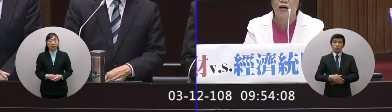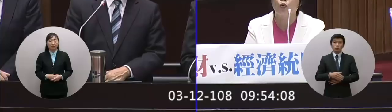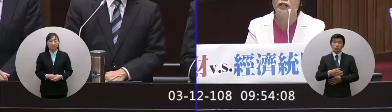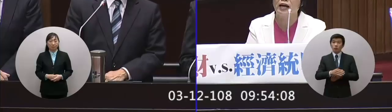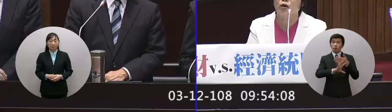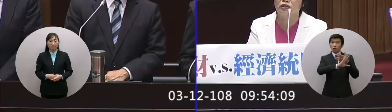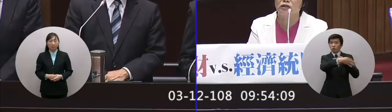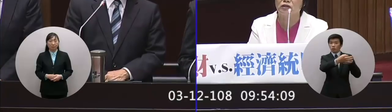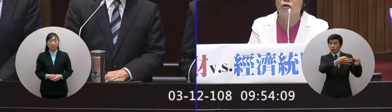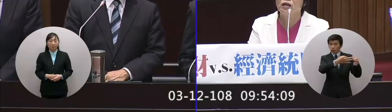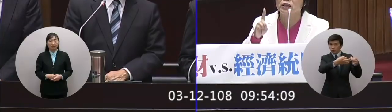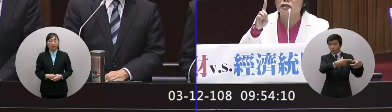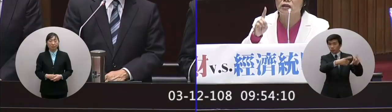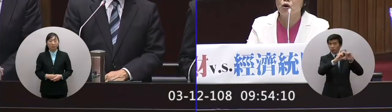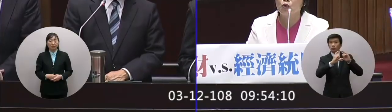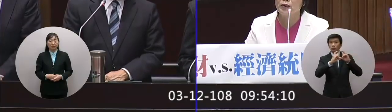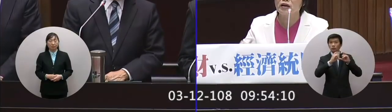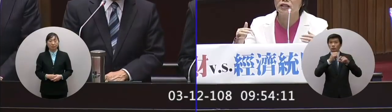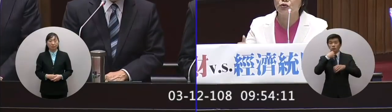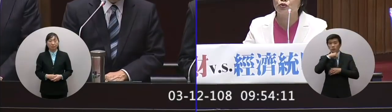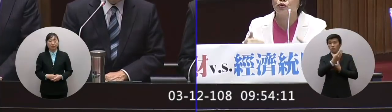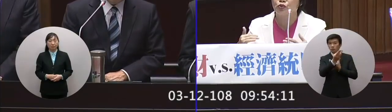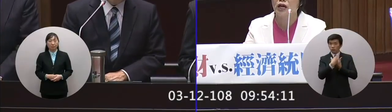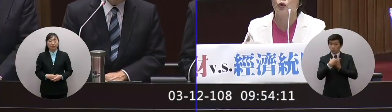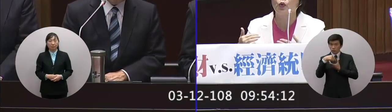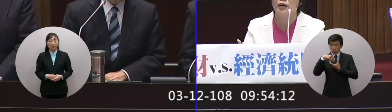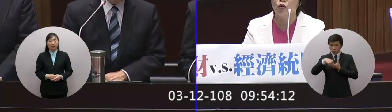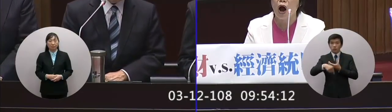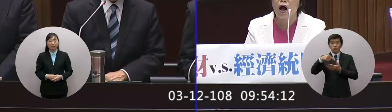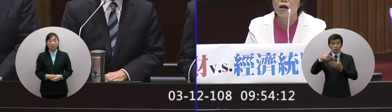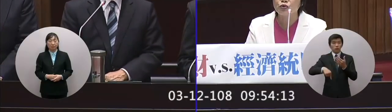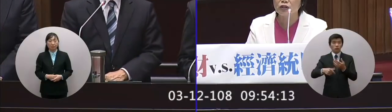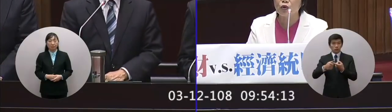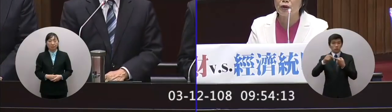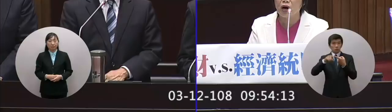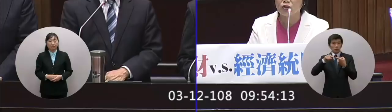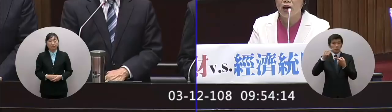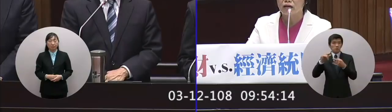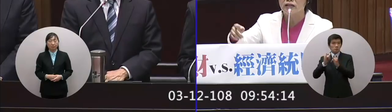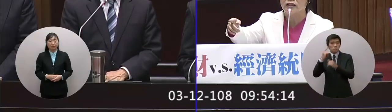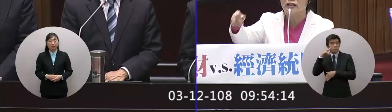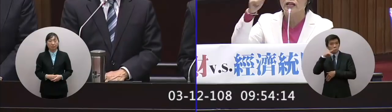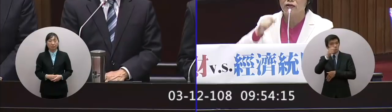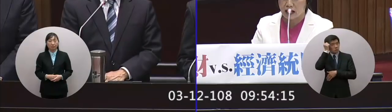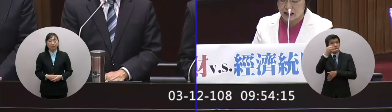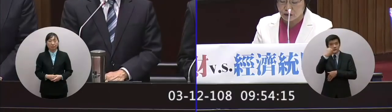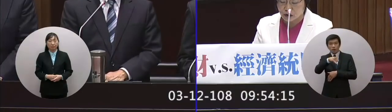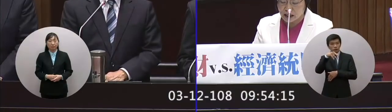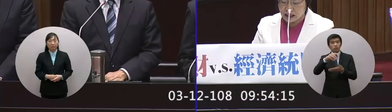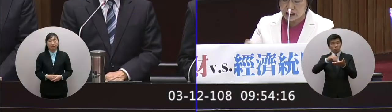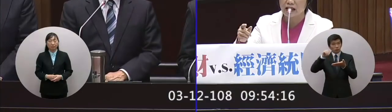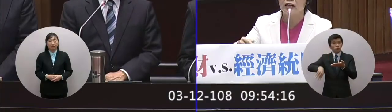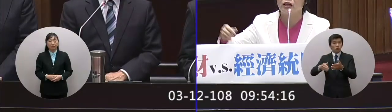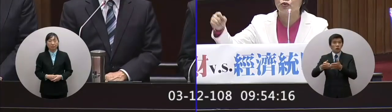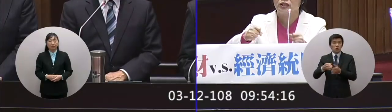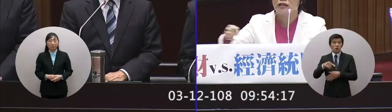外台商回台投资的时候，第一个。我们要先去除它的污名化，所谓的污名化说，哎呦，你这是在替好野人减